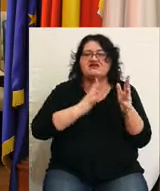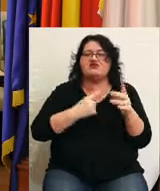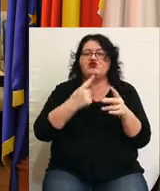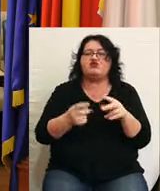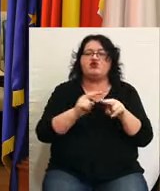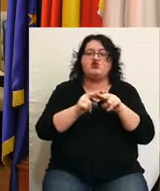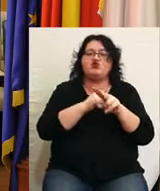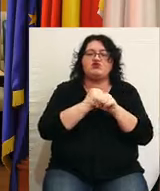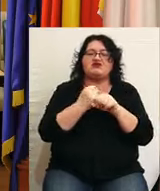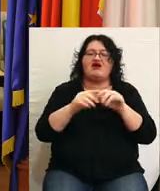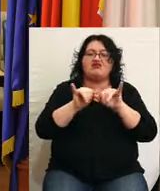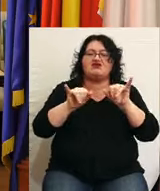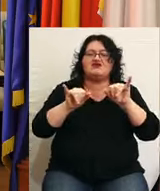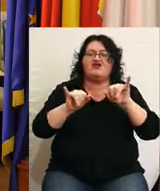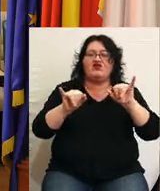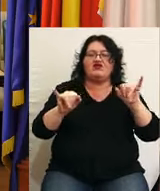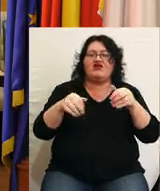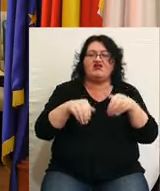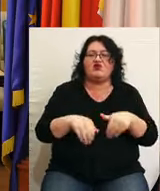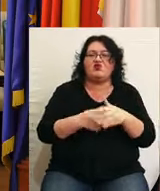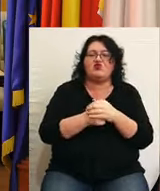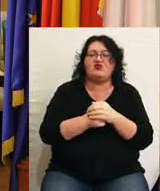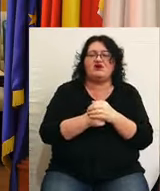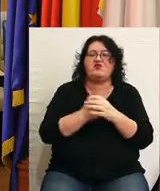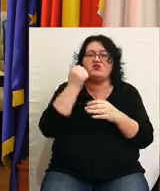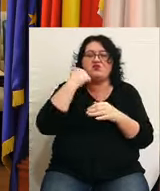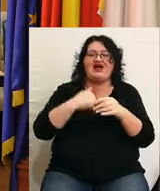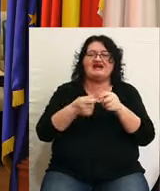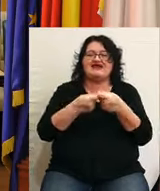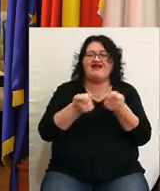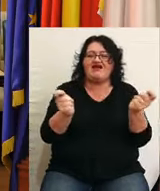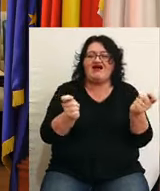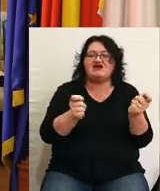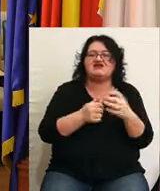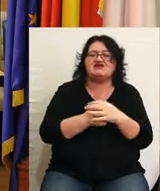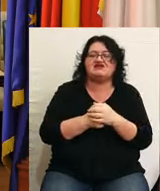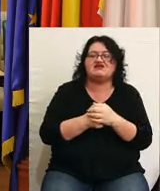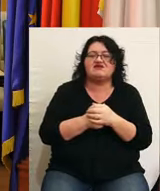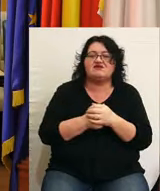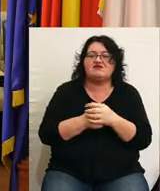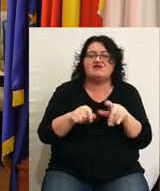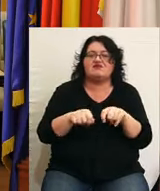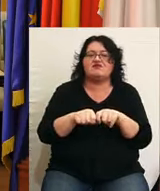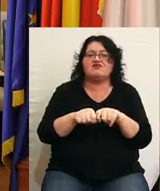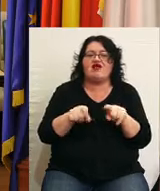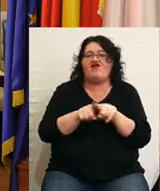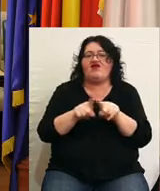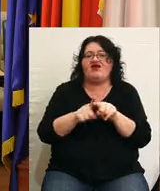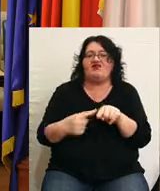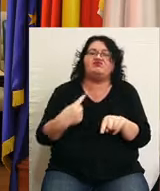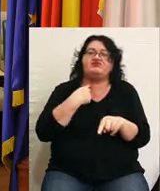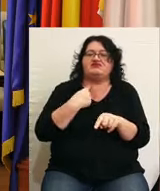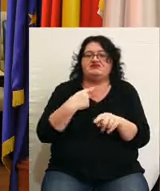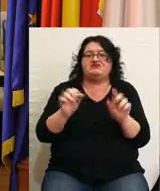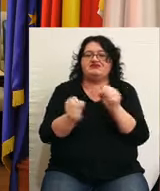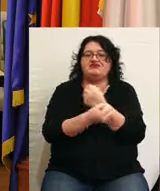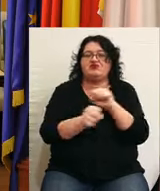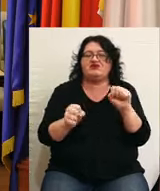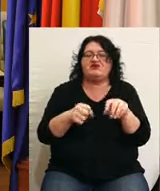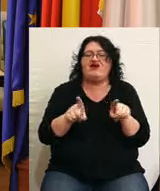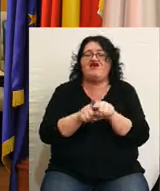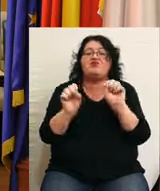felul în care s-a dezvoltat piața de gaz ne rupe gâtul. O spun atât de